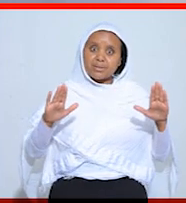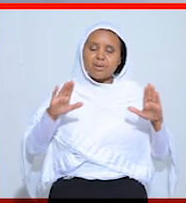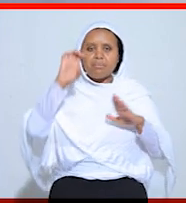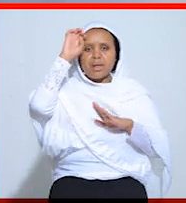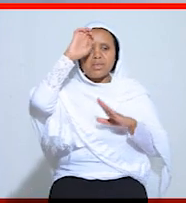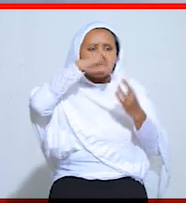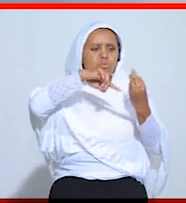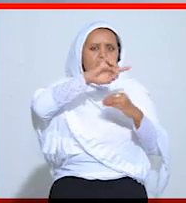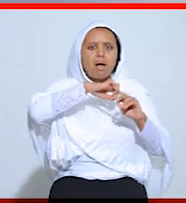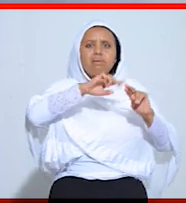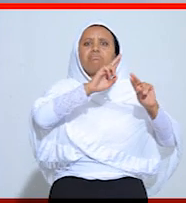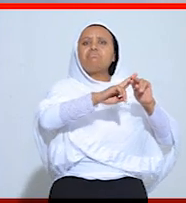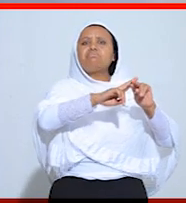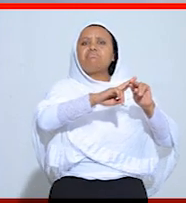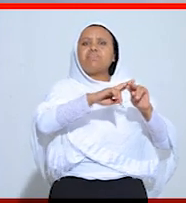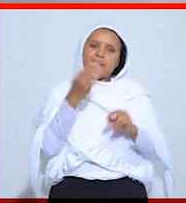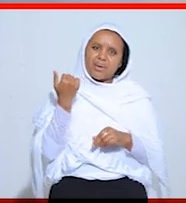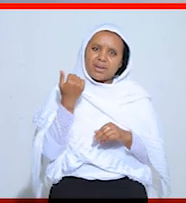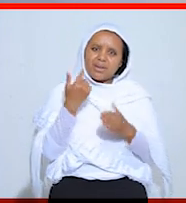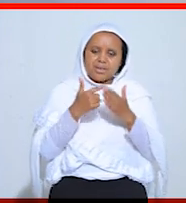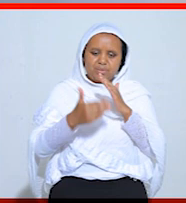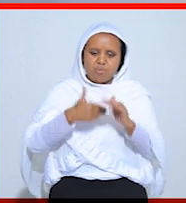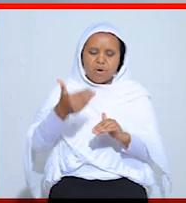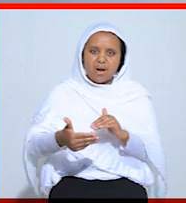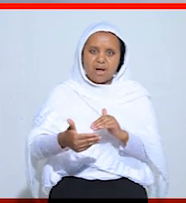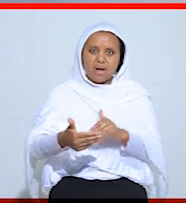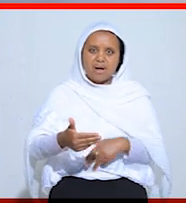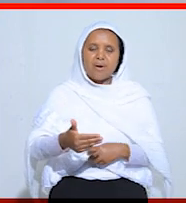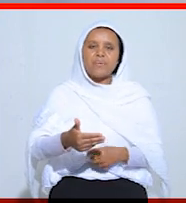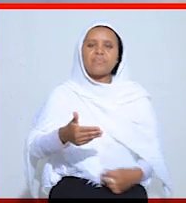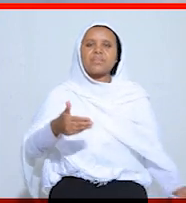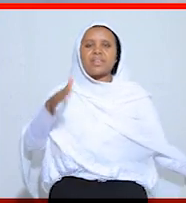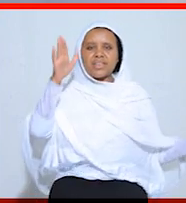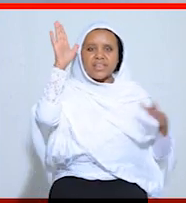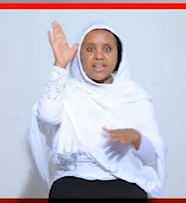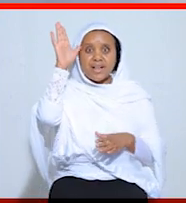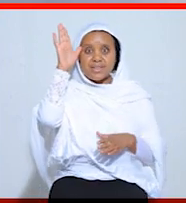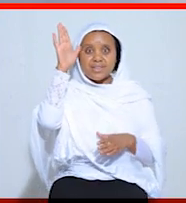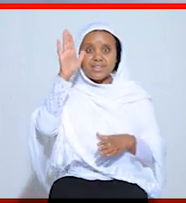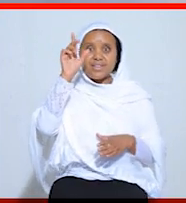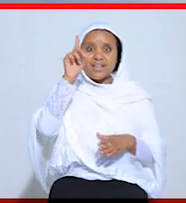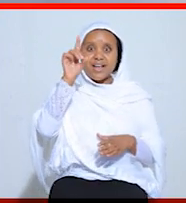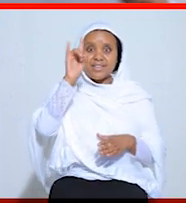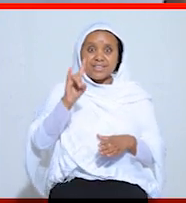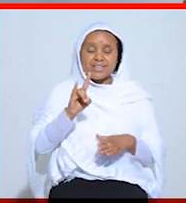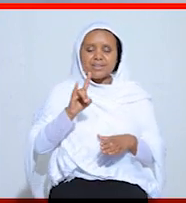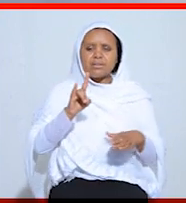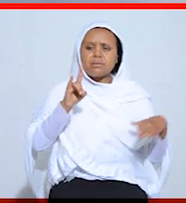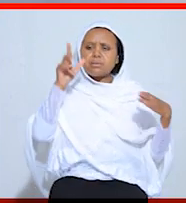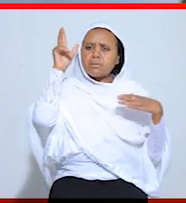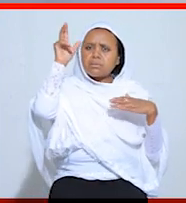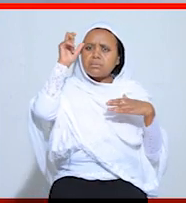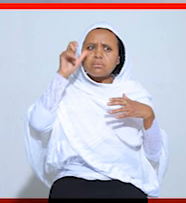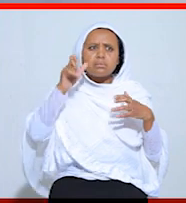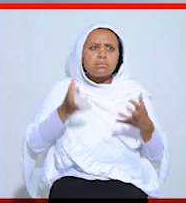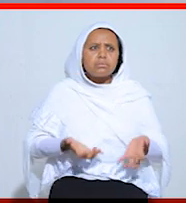በኤልሳ ዙሪያ ከትመው ነበረ። ከዚህ በኋላ ገያዝ የእሳት ፈረሶችና